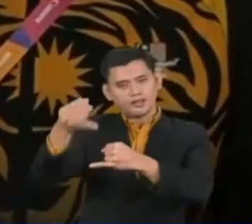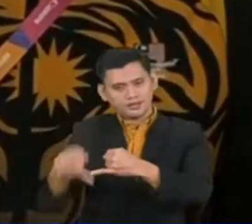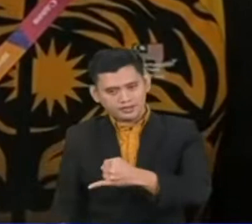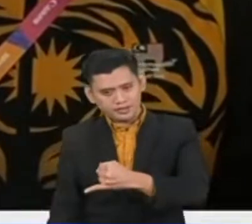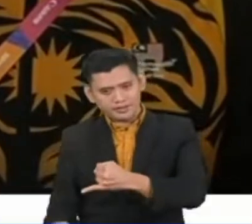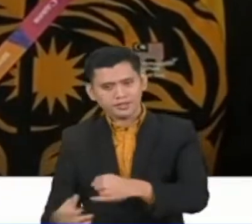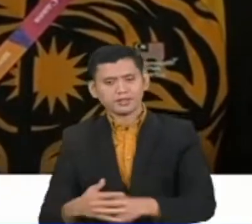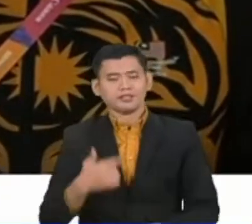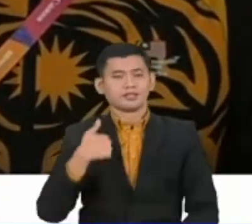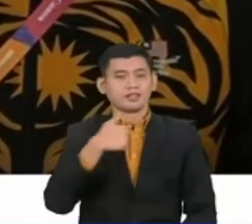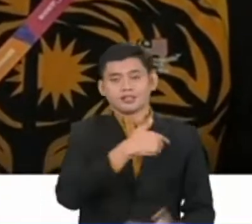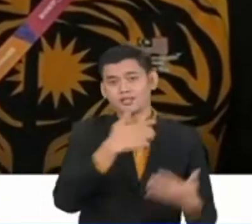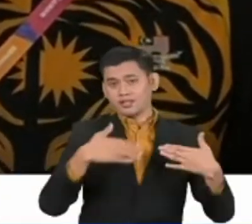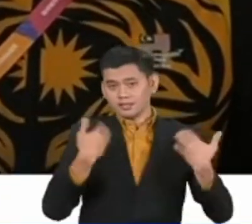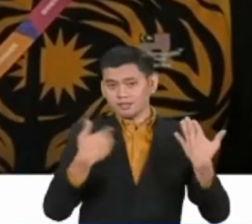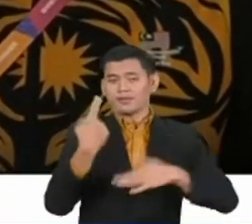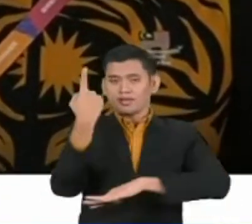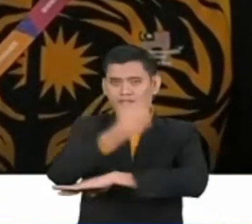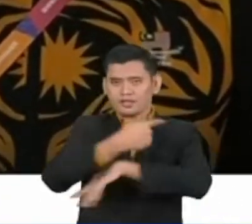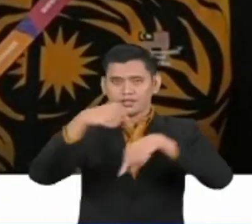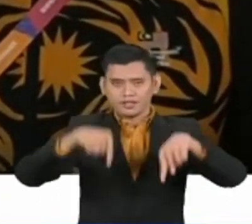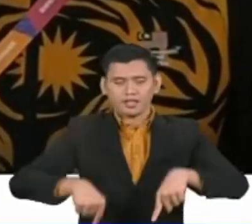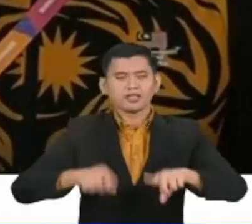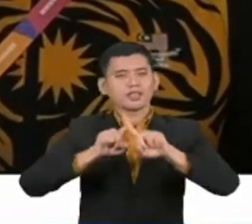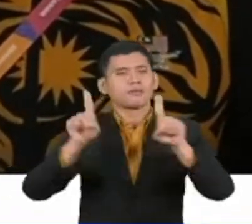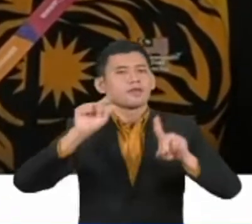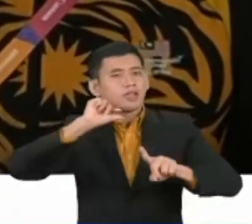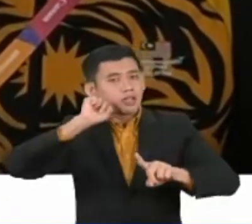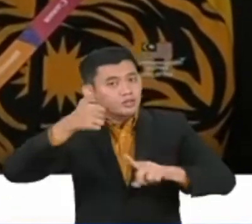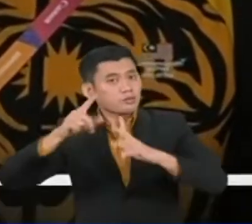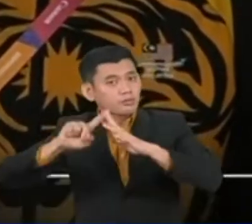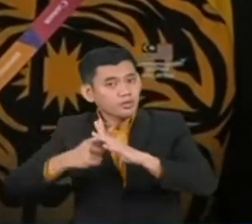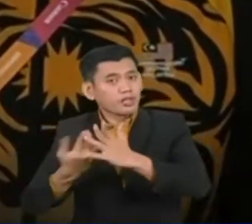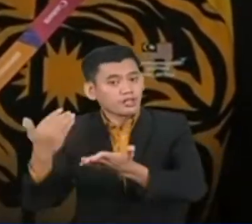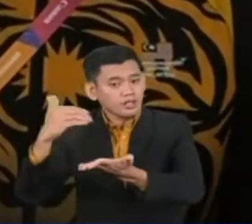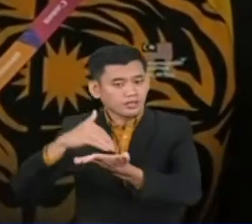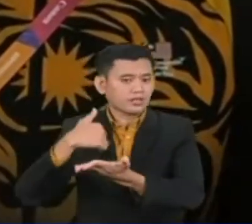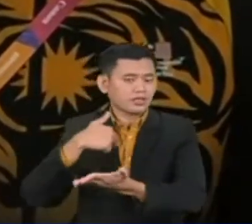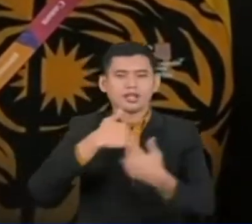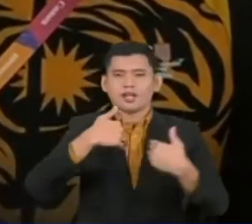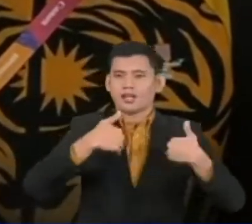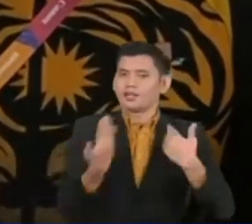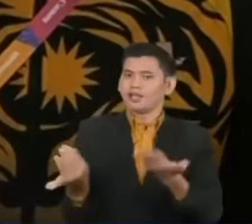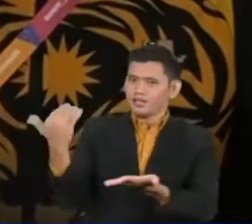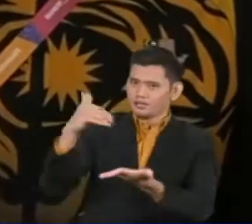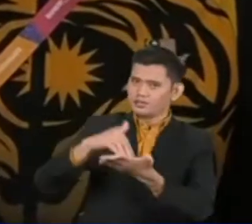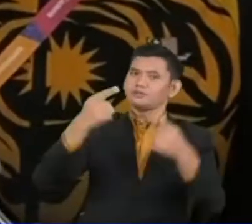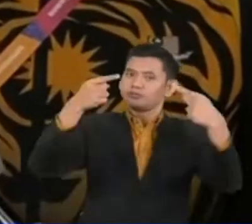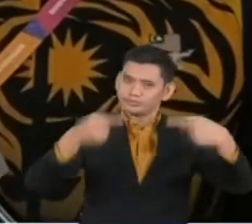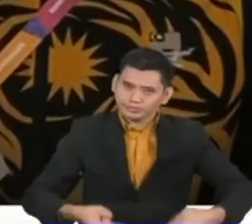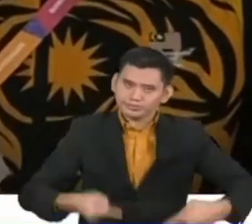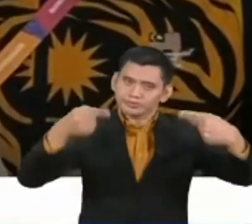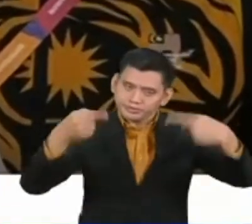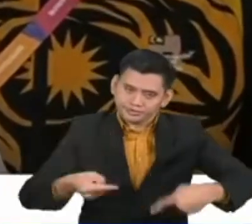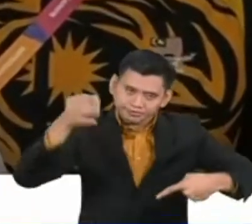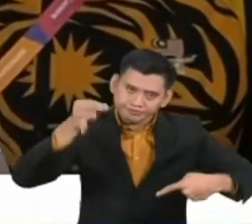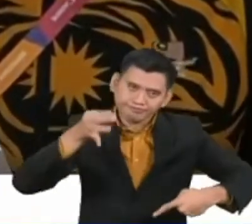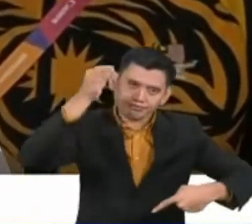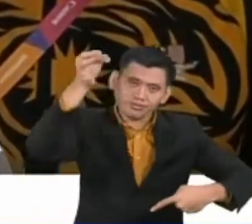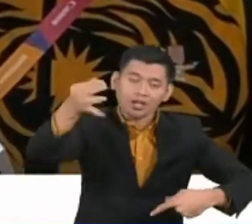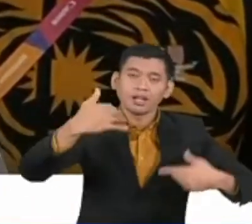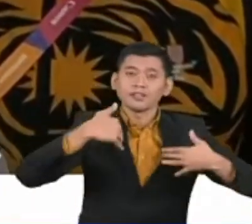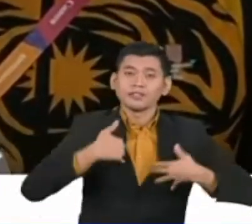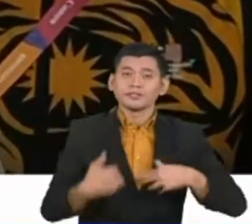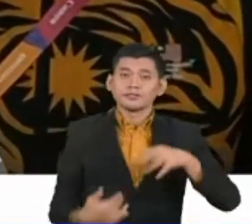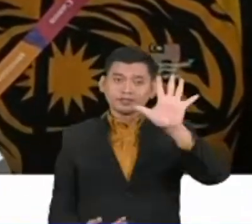We can celebrate today, but tomorrow is a new beginning. Kerana kita ada unfinished business. Kerana kita ada lagi lima event.